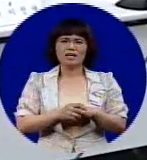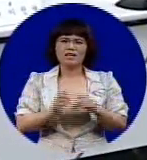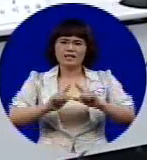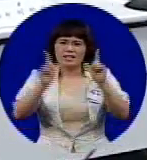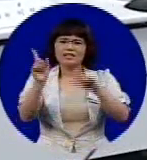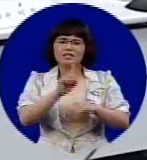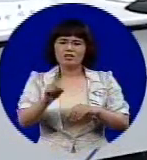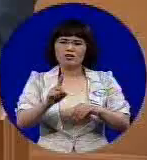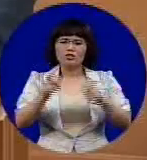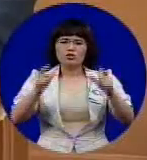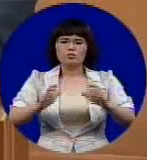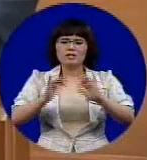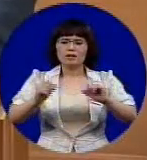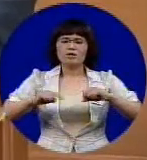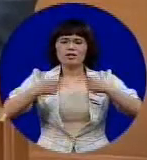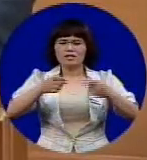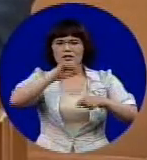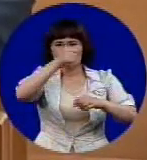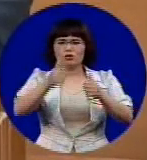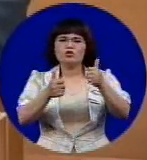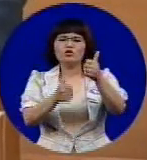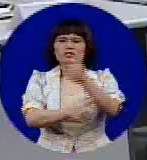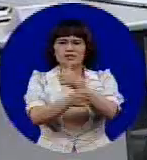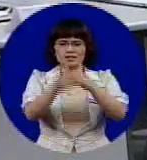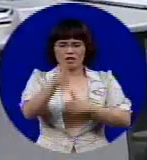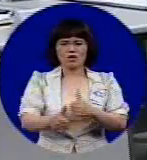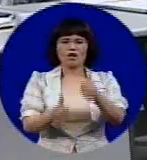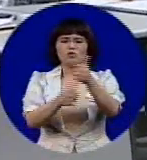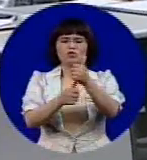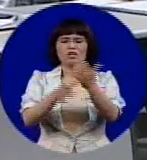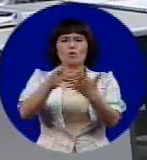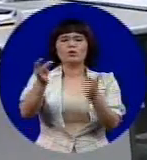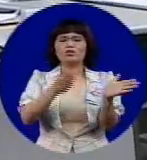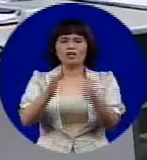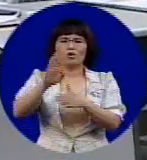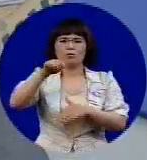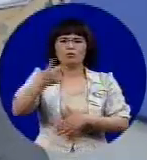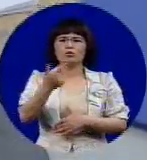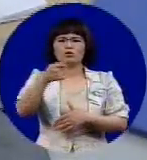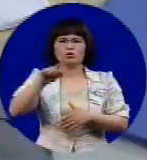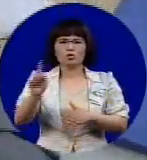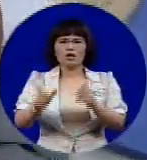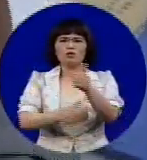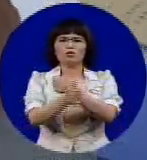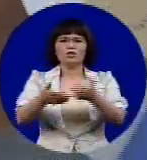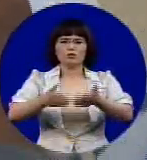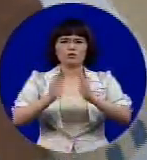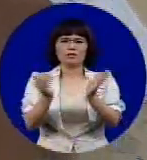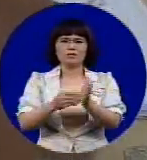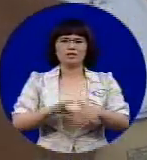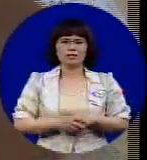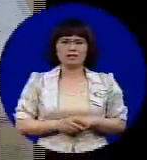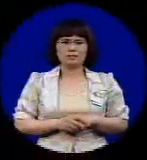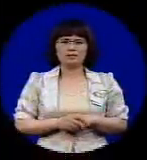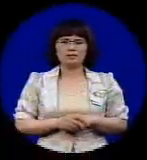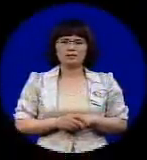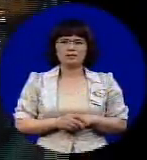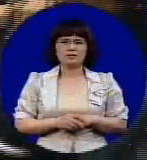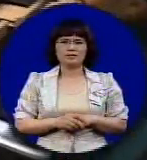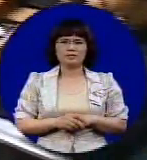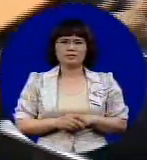됩니다. 이날 식에서는 주민참여예산위원장과 부위원장을 호선하고 각 분과위원회를 구성했습니다.